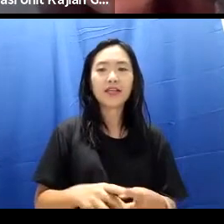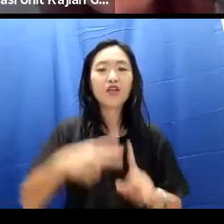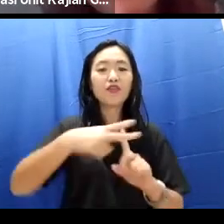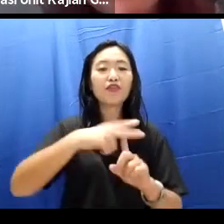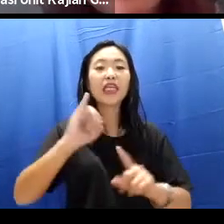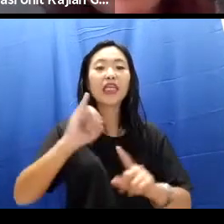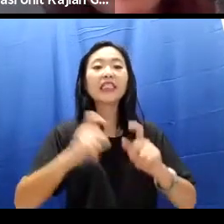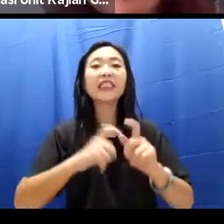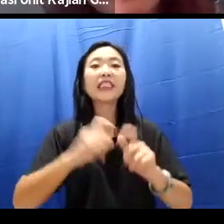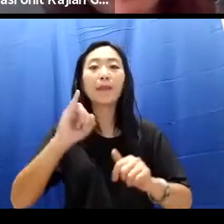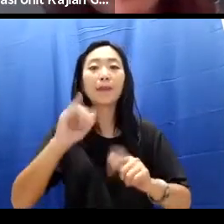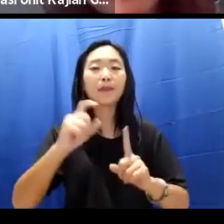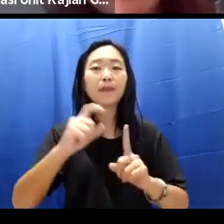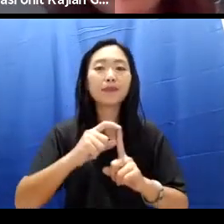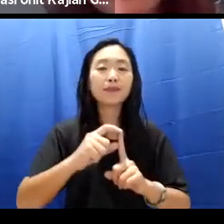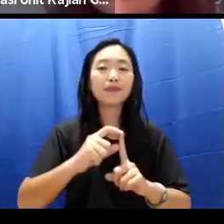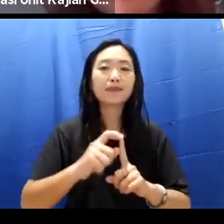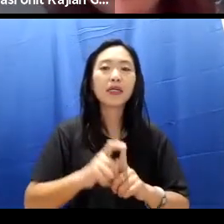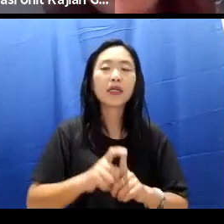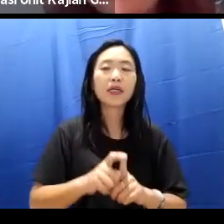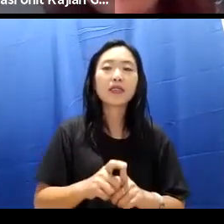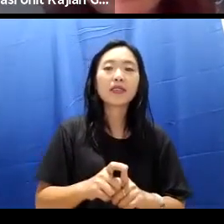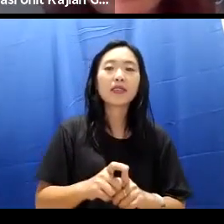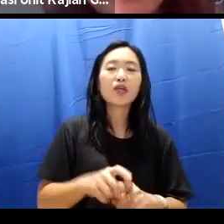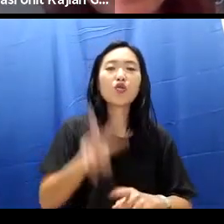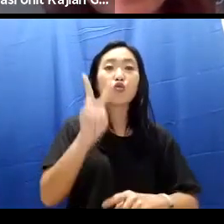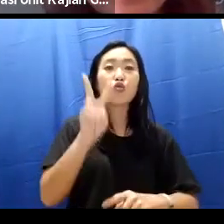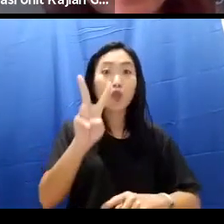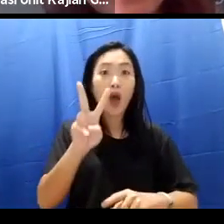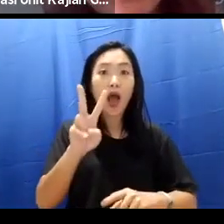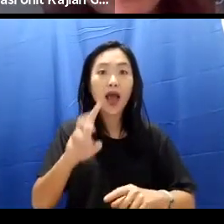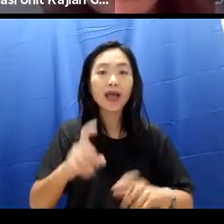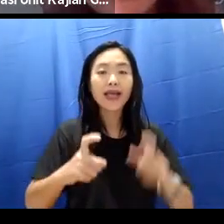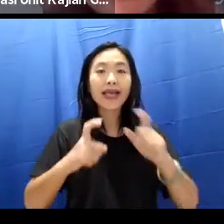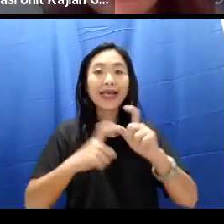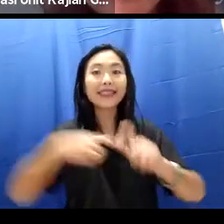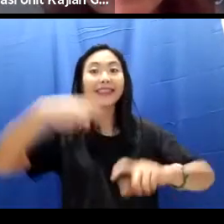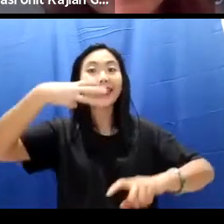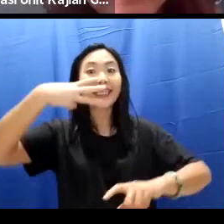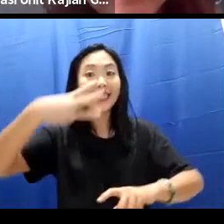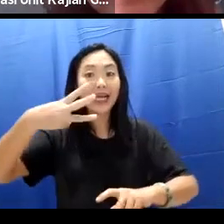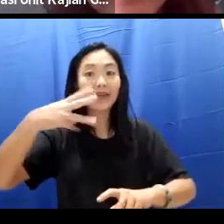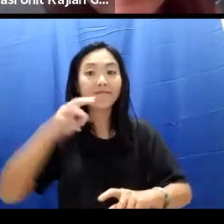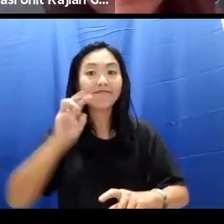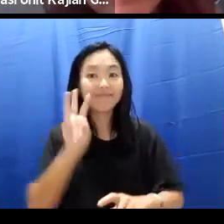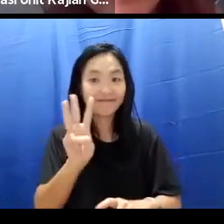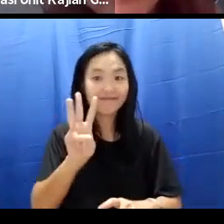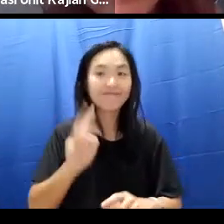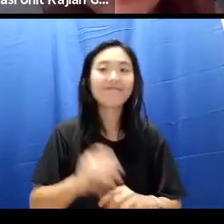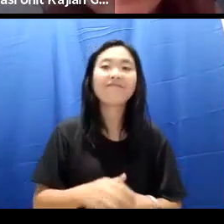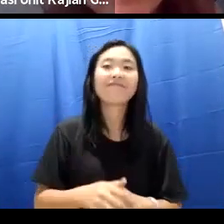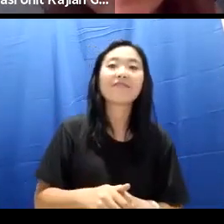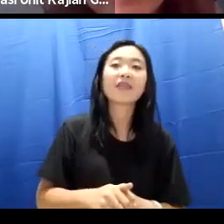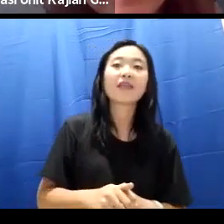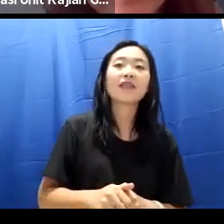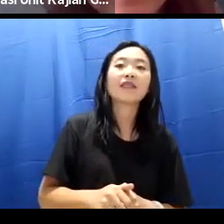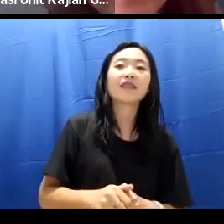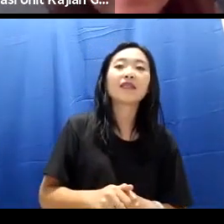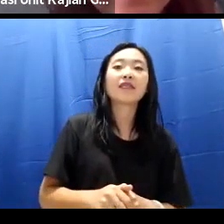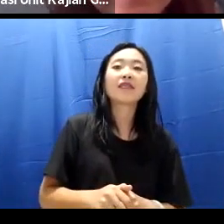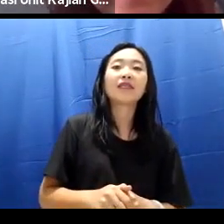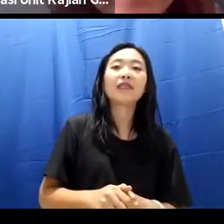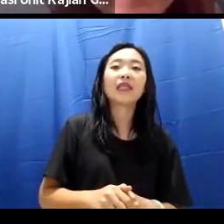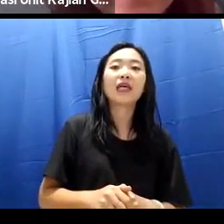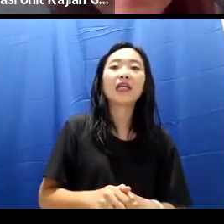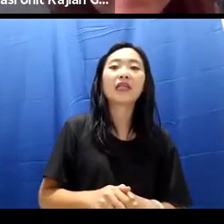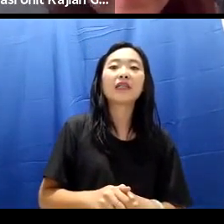2 gelar S3-nya, yaitu PhD dalam Sosiologi dari The University of Auckland, New Zealand, dan